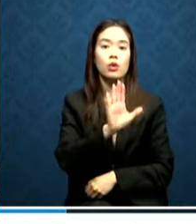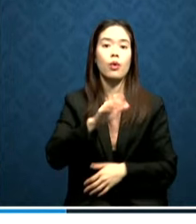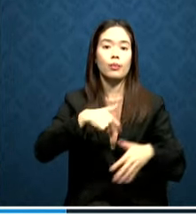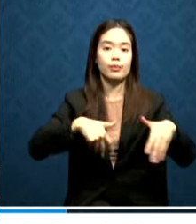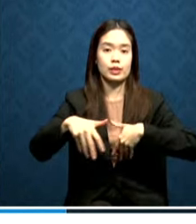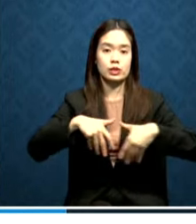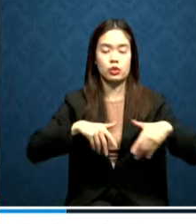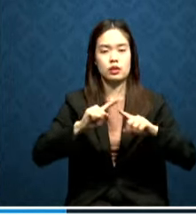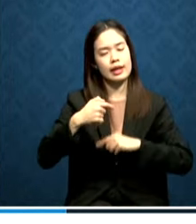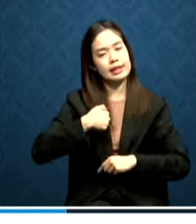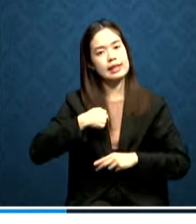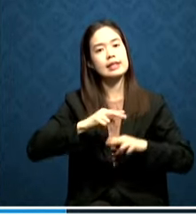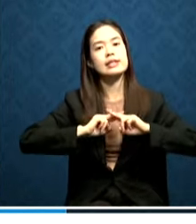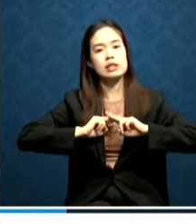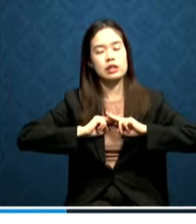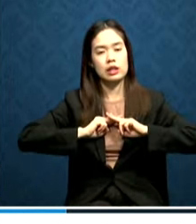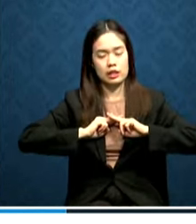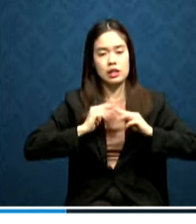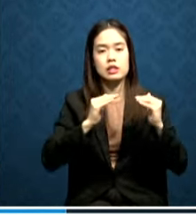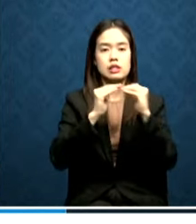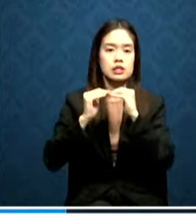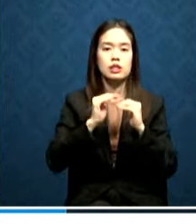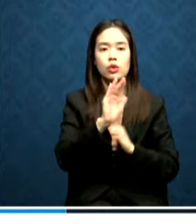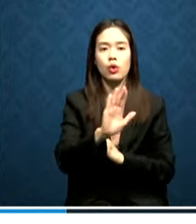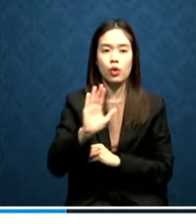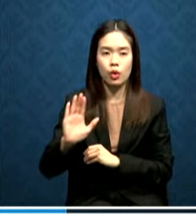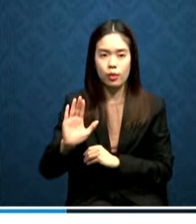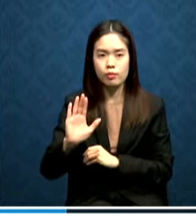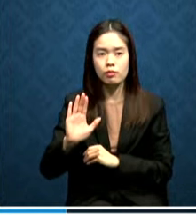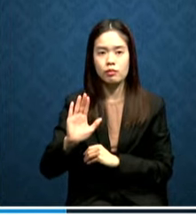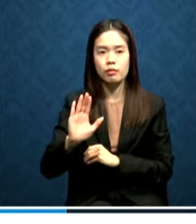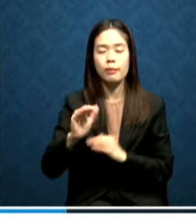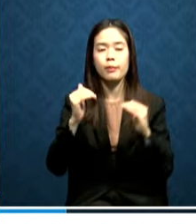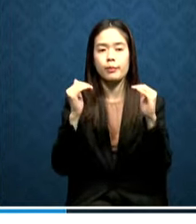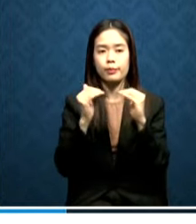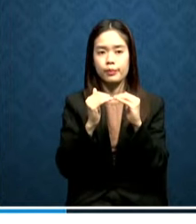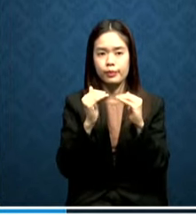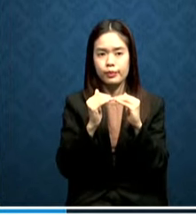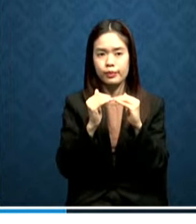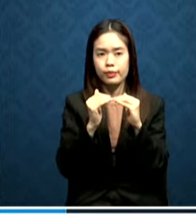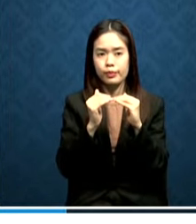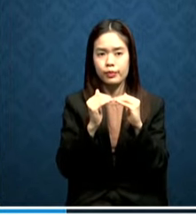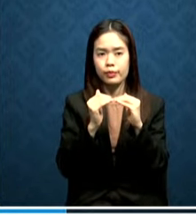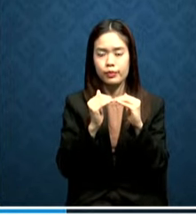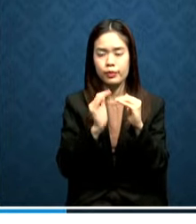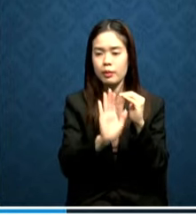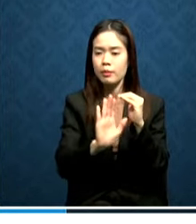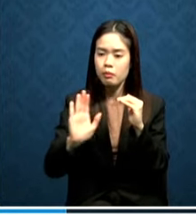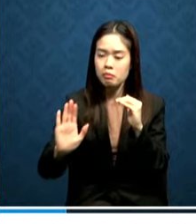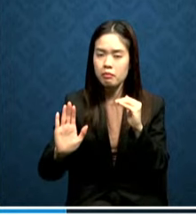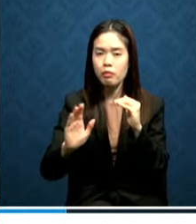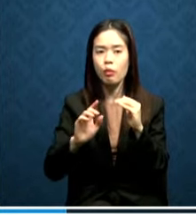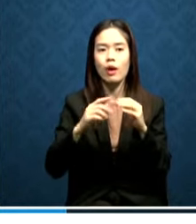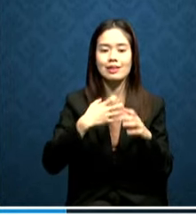แต่สำหรับมุมของผมเนี่ยสิทธิในการออกเสียงออกมติของประชาชนมันควรจะเป็นสิทธิที่เขาของประชาชนแต่ละคนจะไปหรือไม่ไป